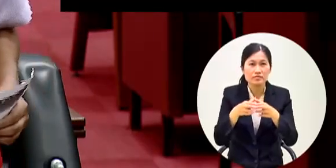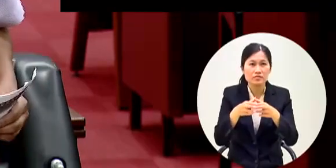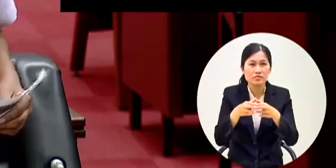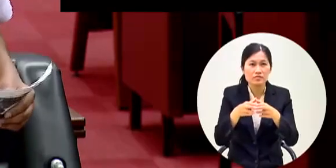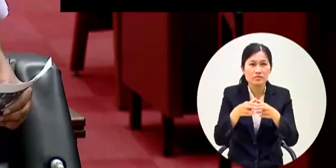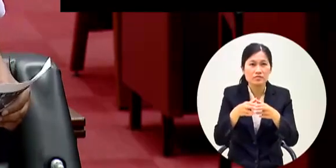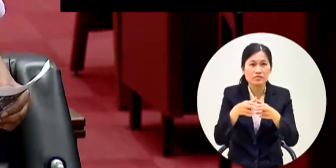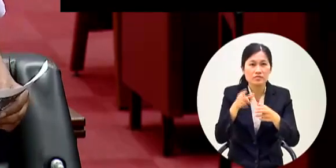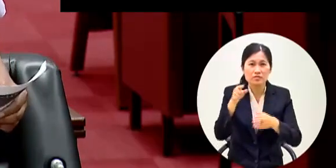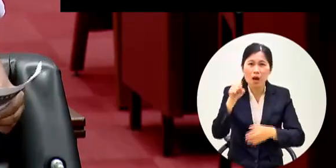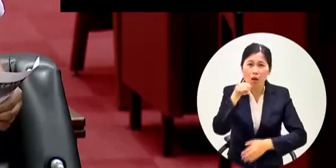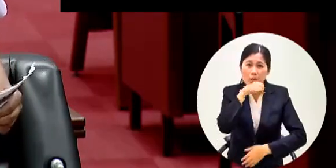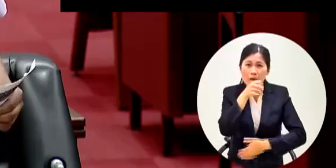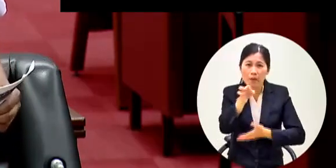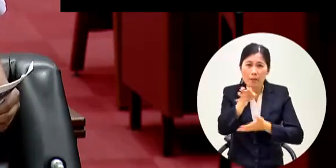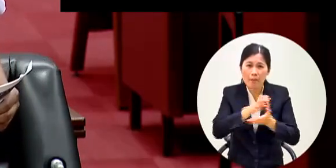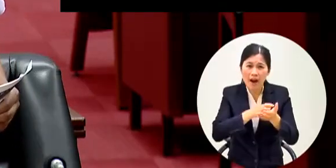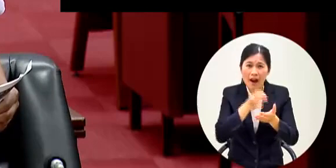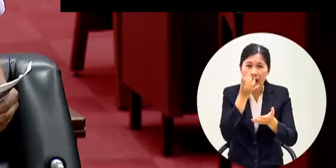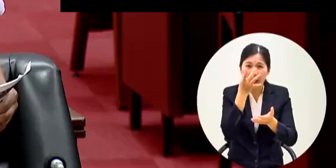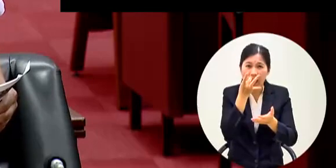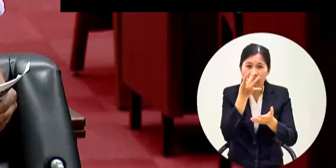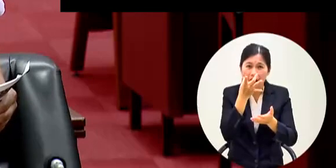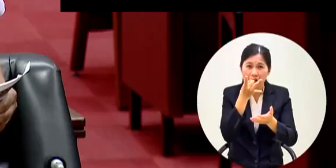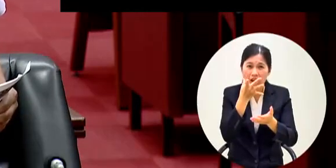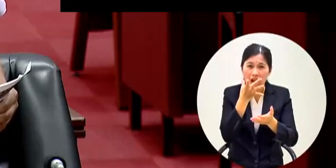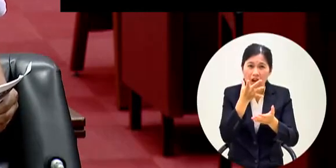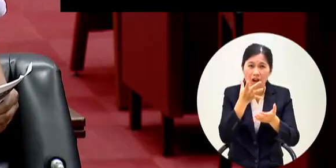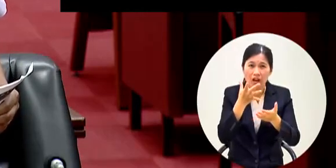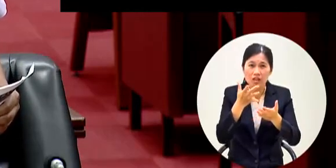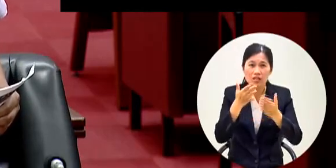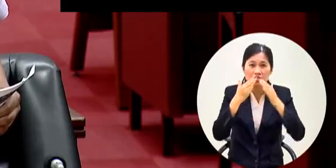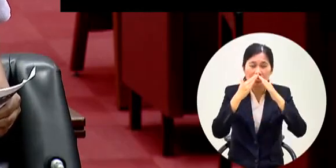他们都卖不出去了。市长，